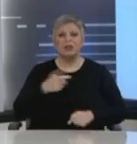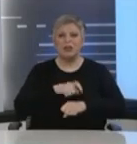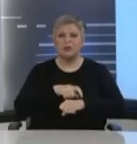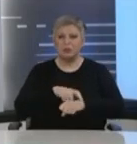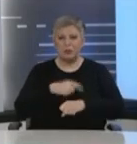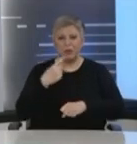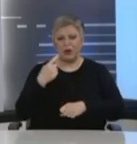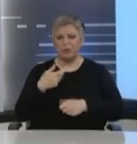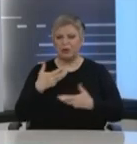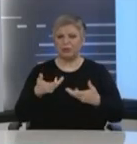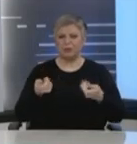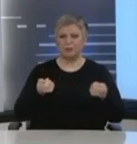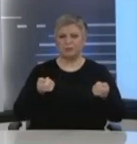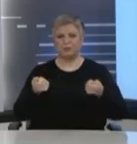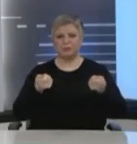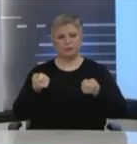νήματα.